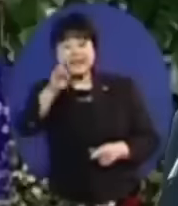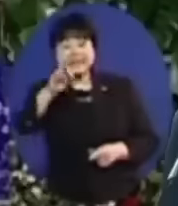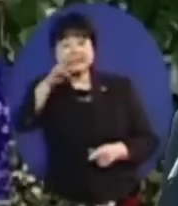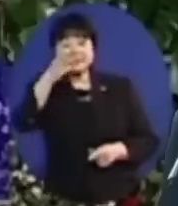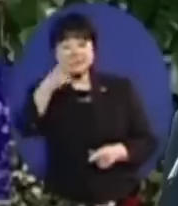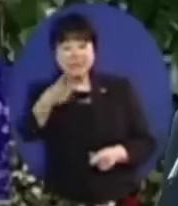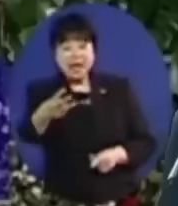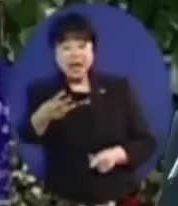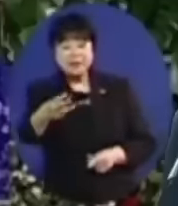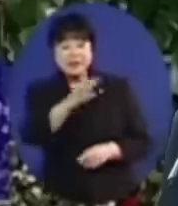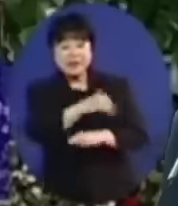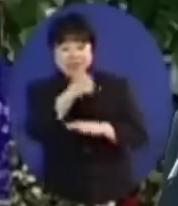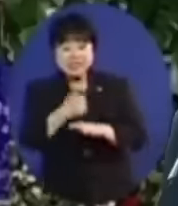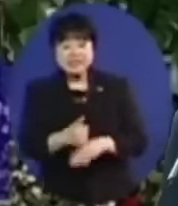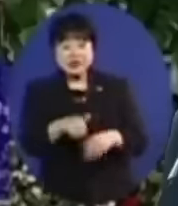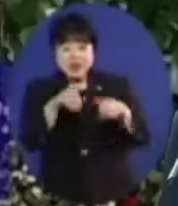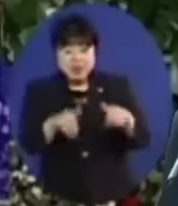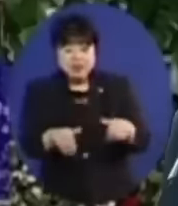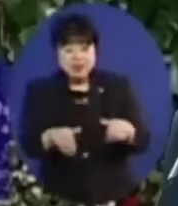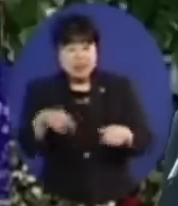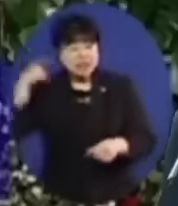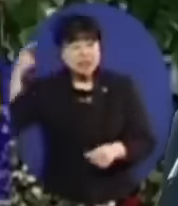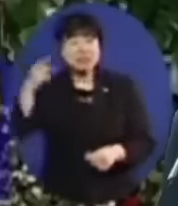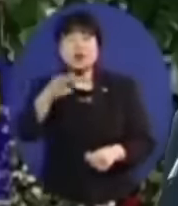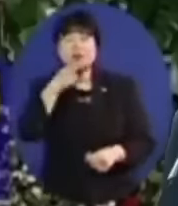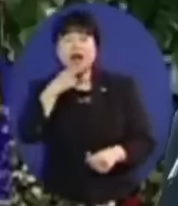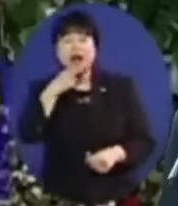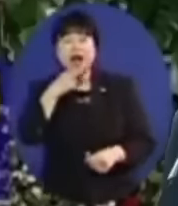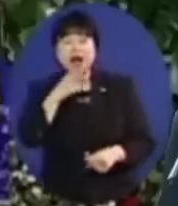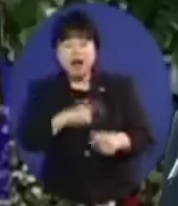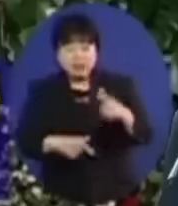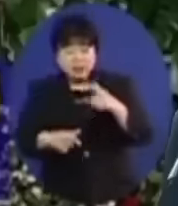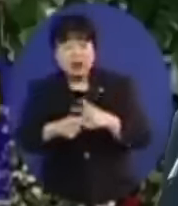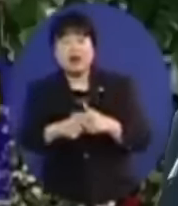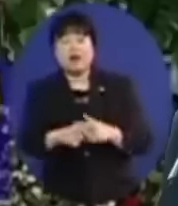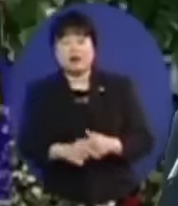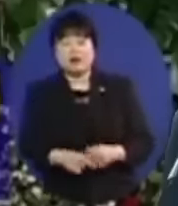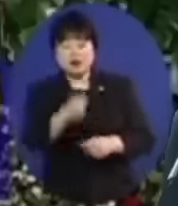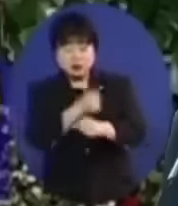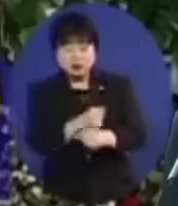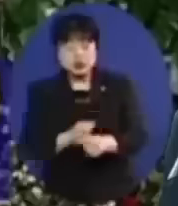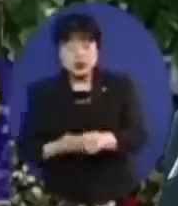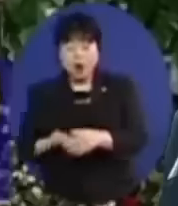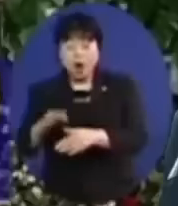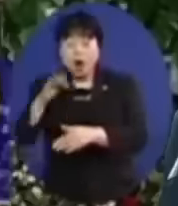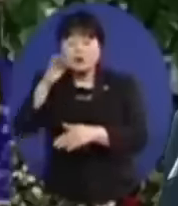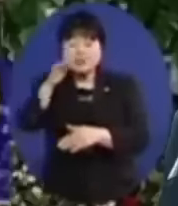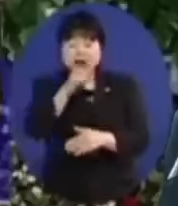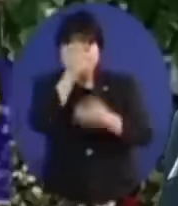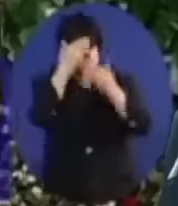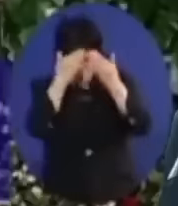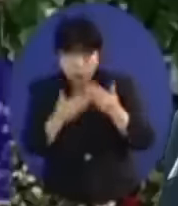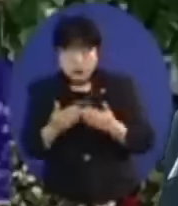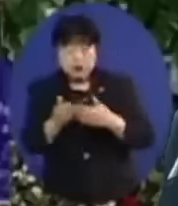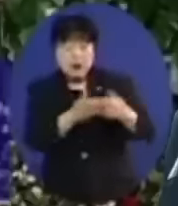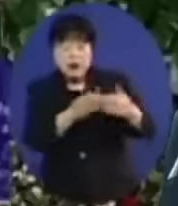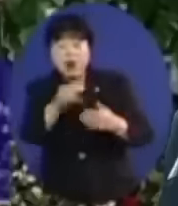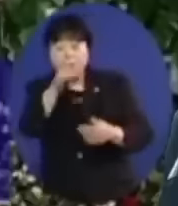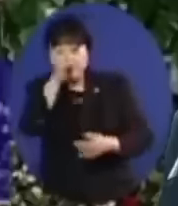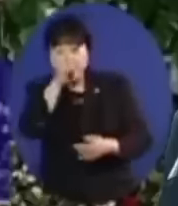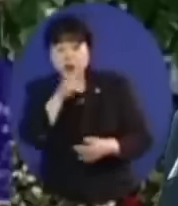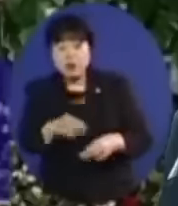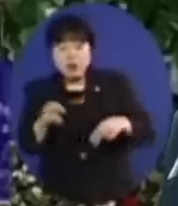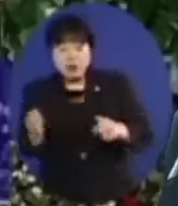그리스도의 일꾼이냐 정신없는 말을 하거니와 나는 더욱 그러하도다. 내가 수고를 넘치도록 하고 옥에 갇히기도 더 많이 하고